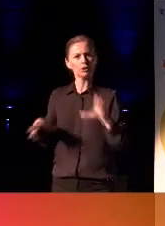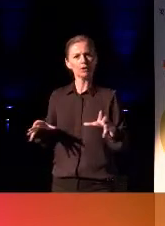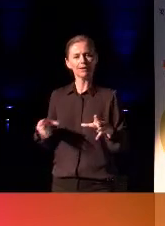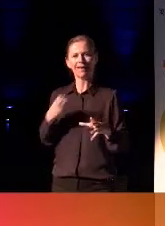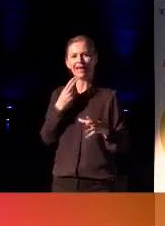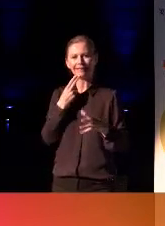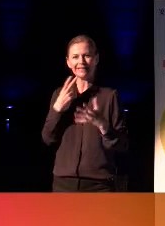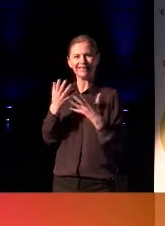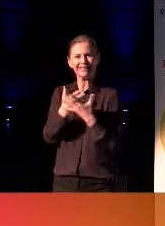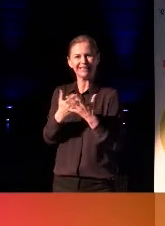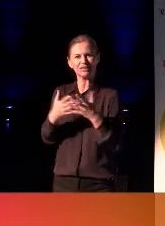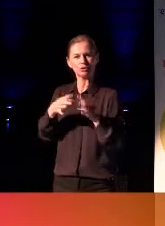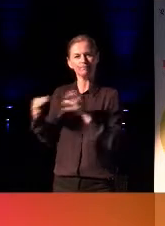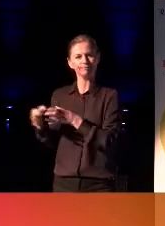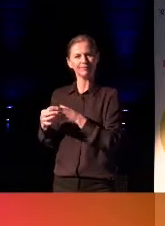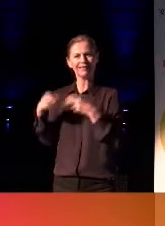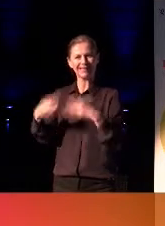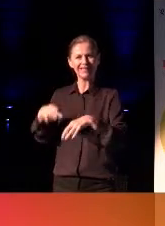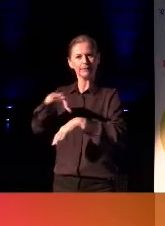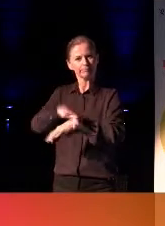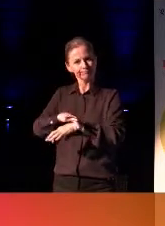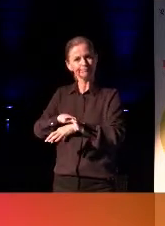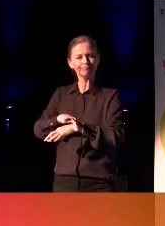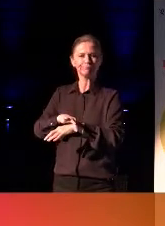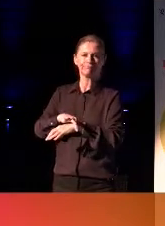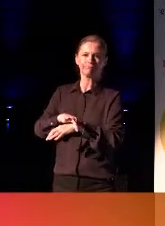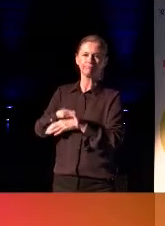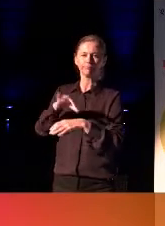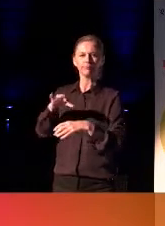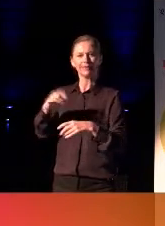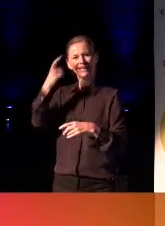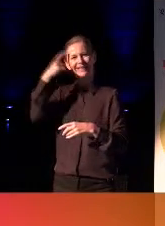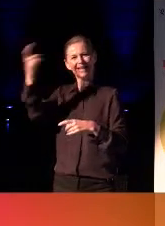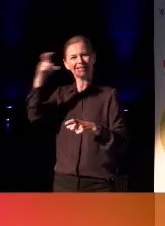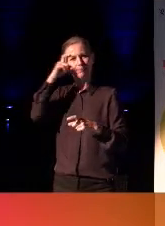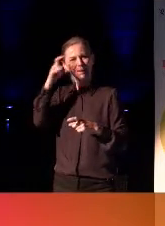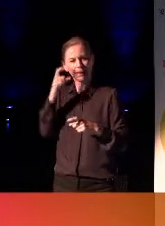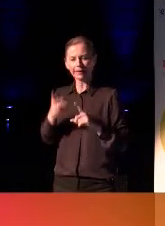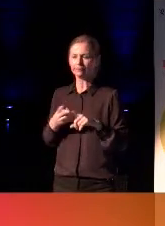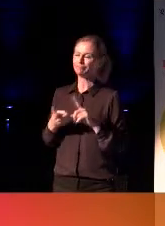kaller det Internet of Things, wearable, pulsklokker, intelligente briller,